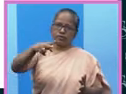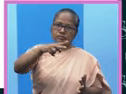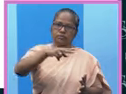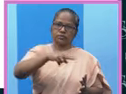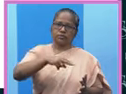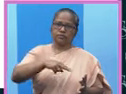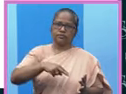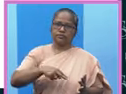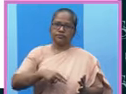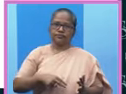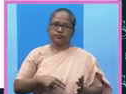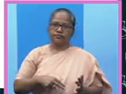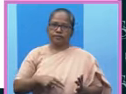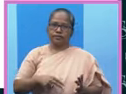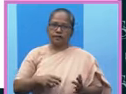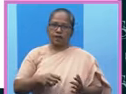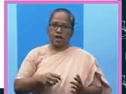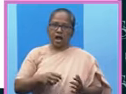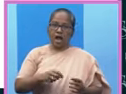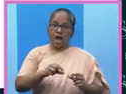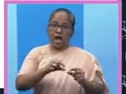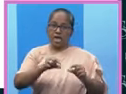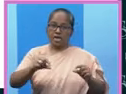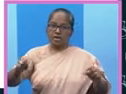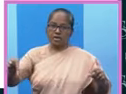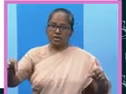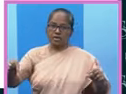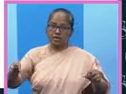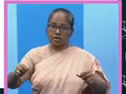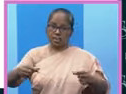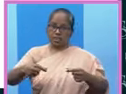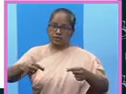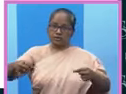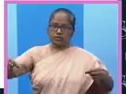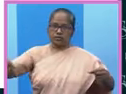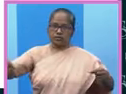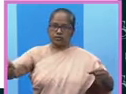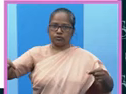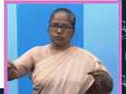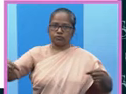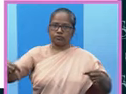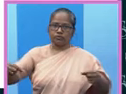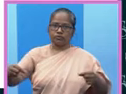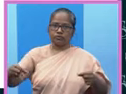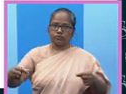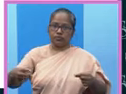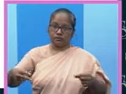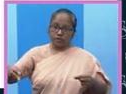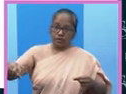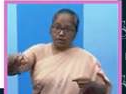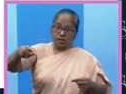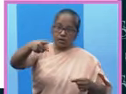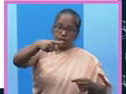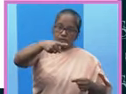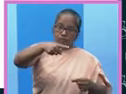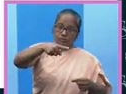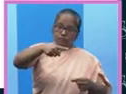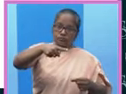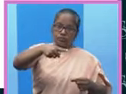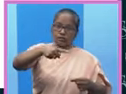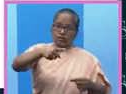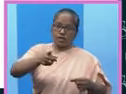வருது. அந்த கயிறை வந்து என்ன செஞ்சிடக்கூடாது, சுருக்கிடக்கூடாது, அப்படியே இழுத்து பிடிச்சி மாறாமல் போகணும். அப்போ இது எங்கெல்லாம் சுற்றுதோ அது வரைக்கும்